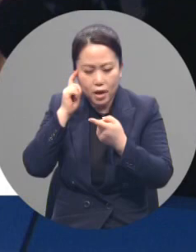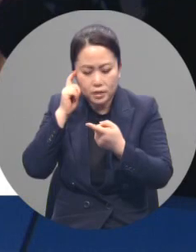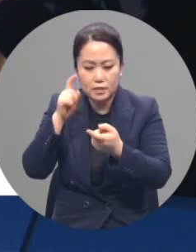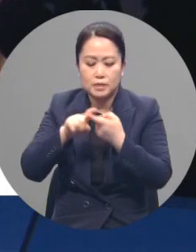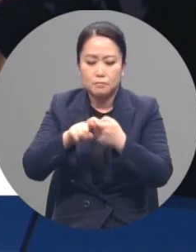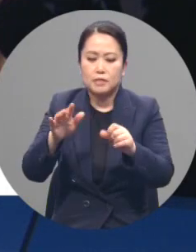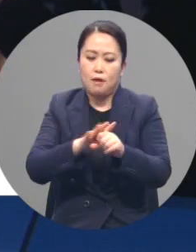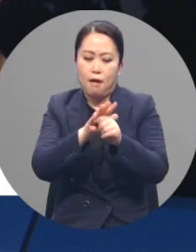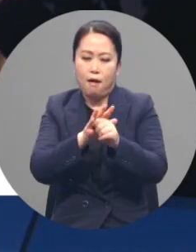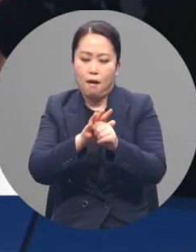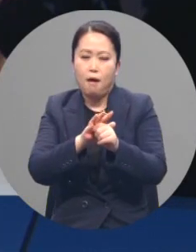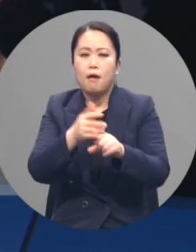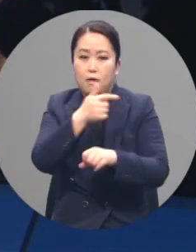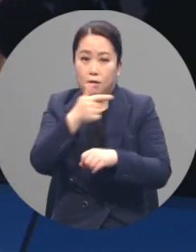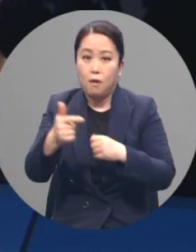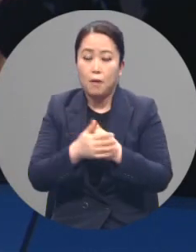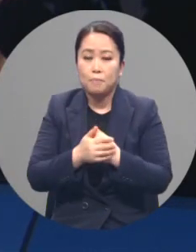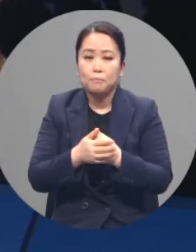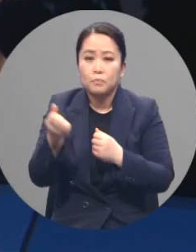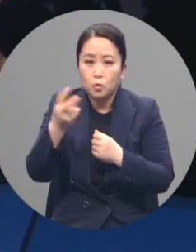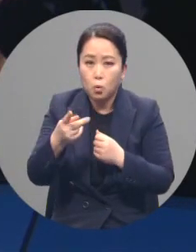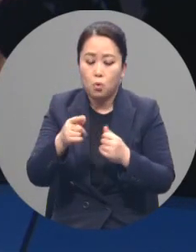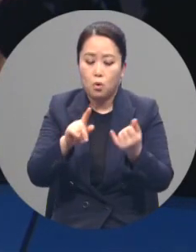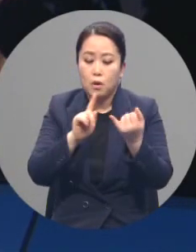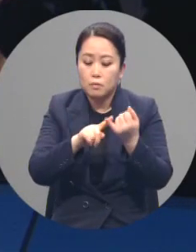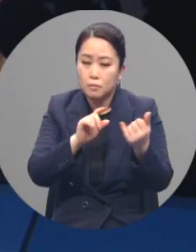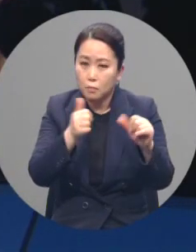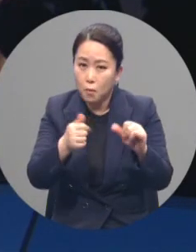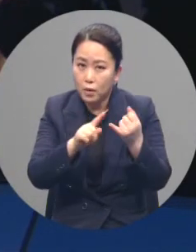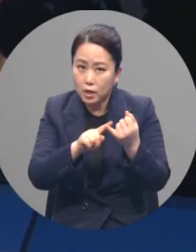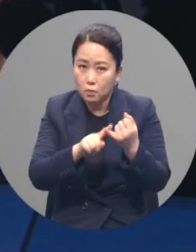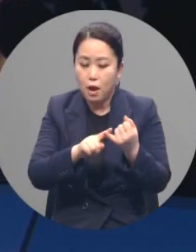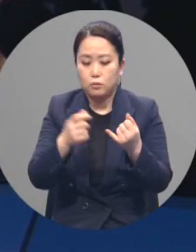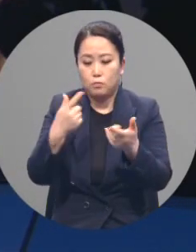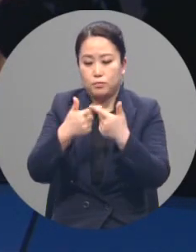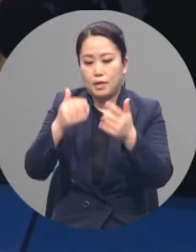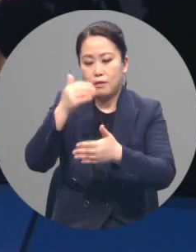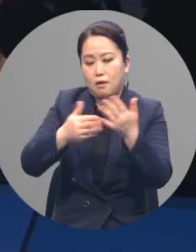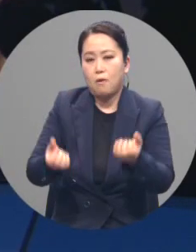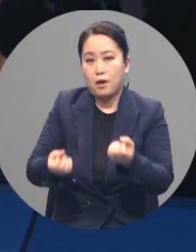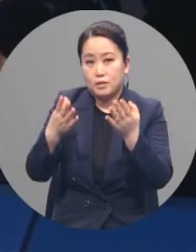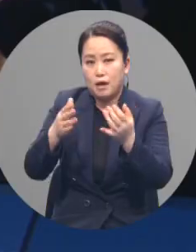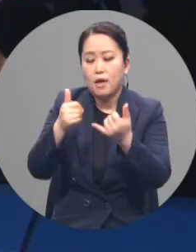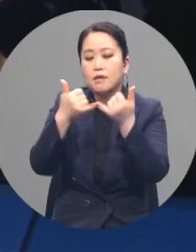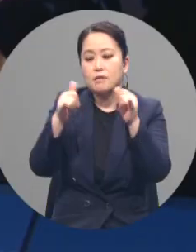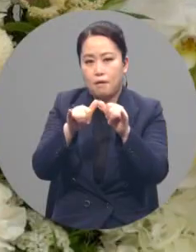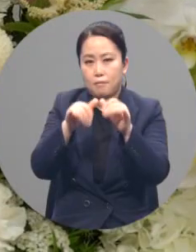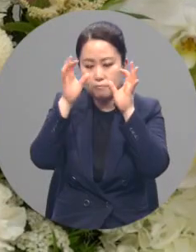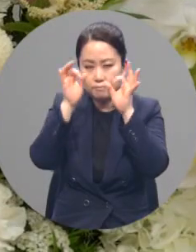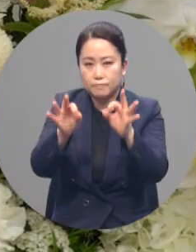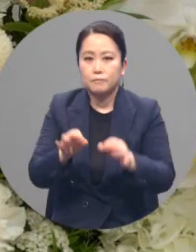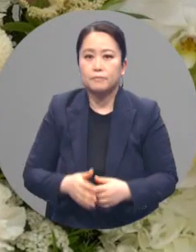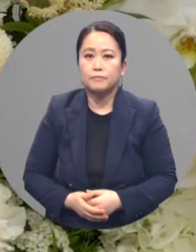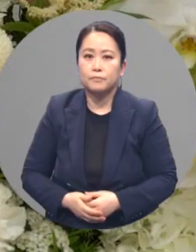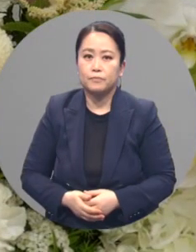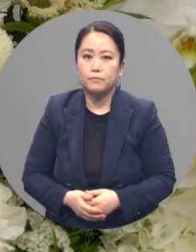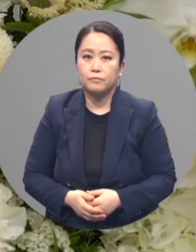지켜내기도 했습니다. 고인과 부산영화제의 인연, 이두원 기자가 돌아봤습니다.